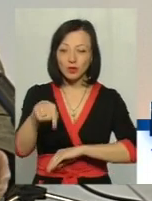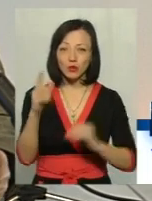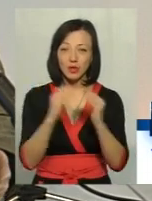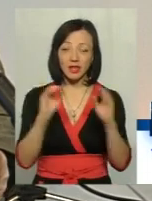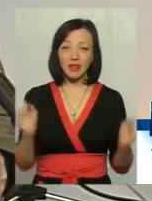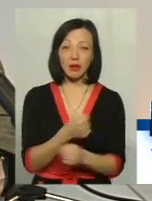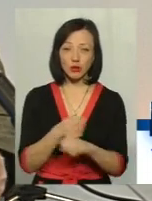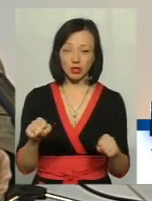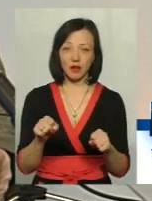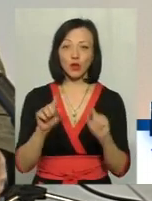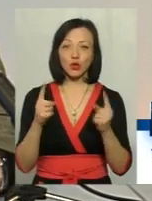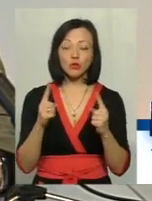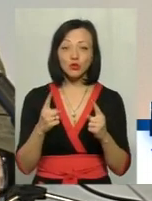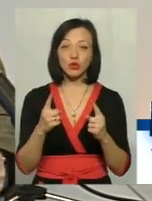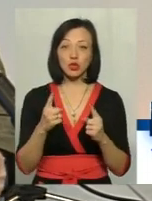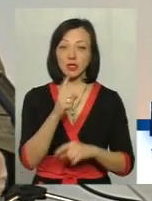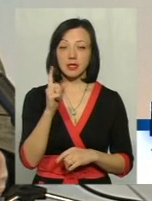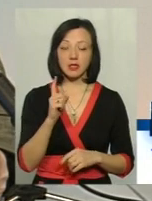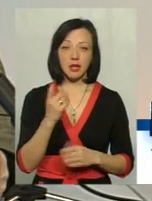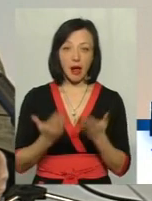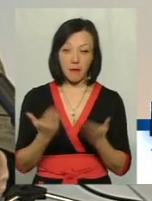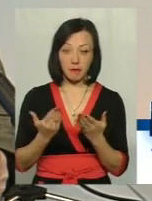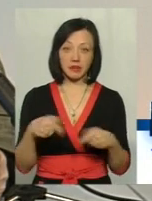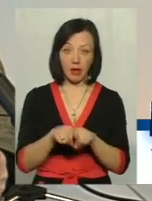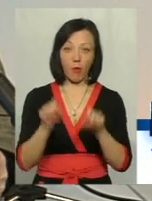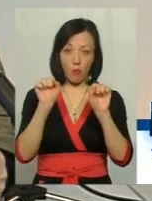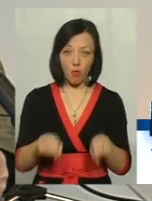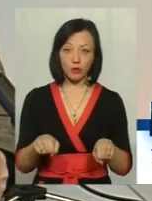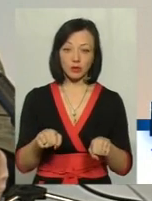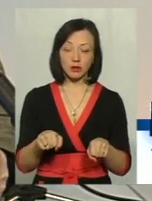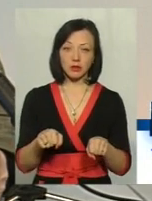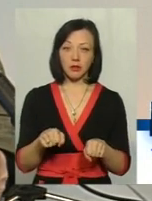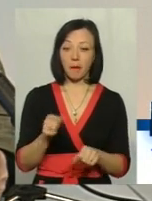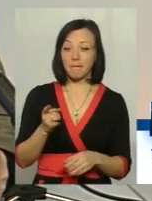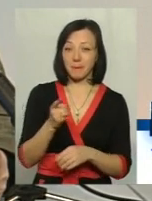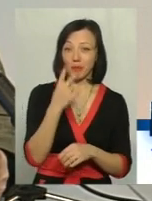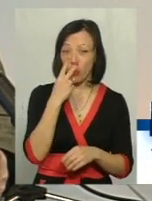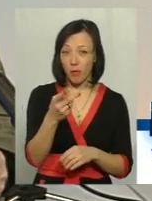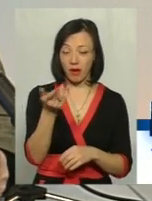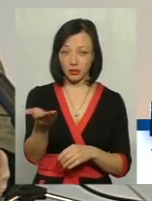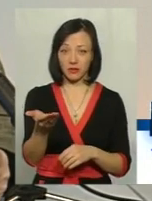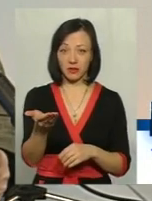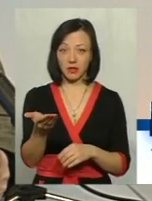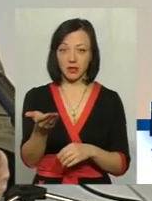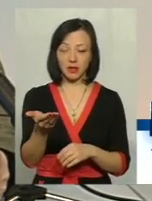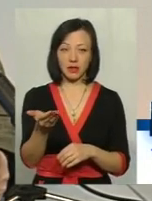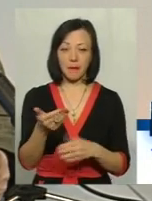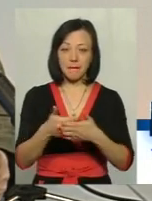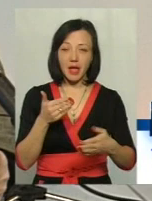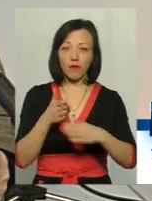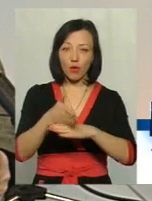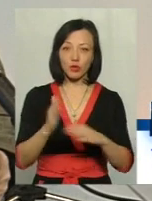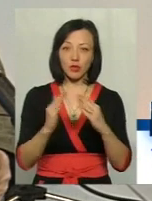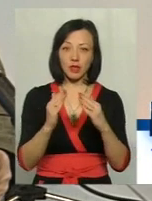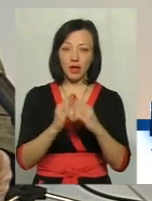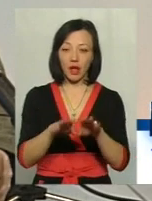неможливо, тому що зараз, от якби так можна, під'їхали, побачили, перед входом у будинок